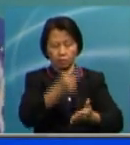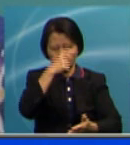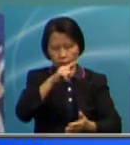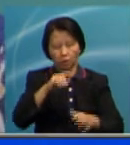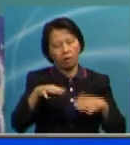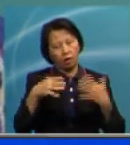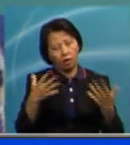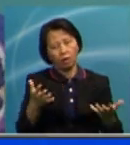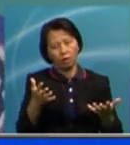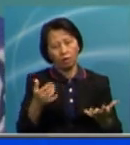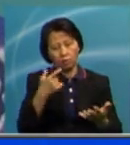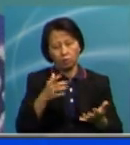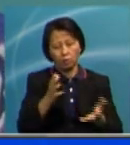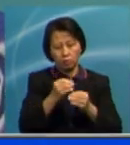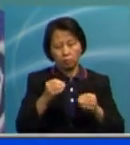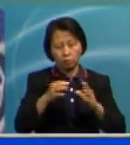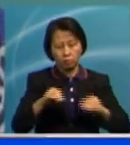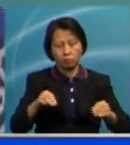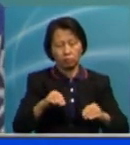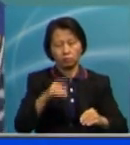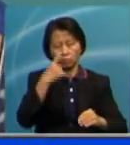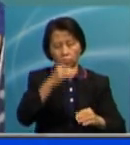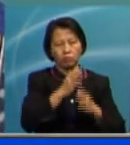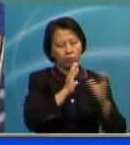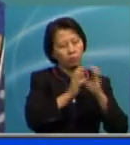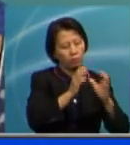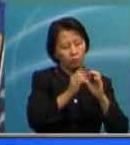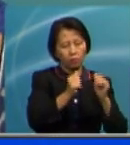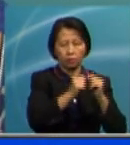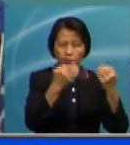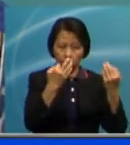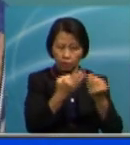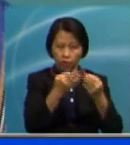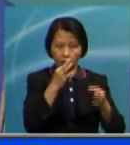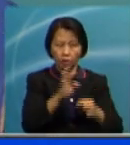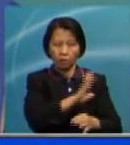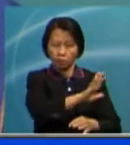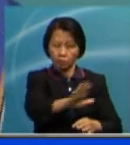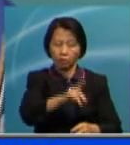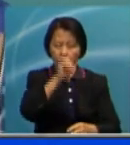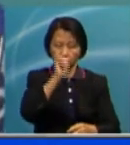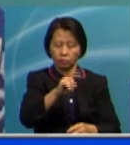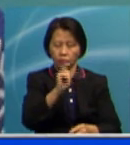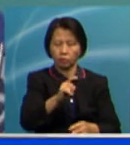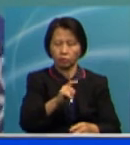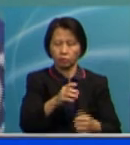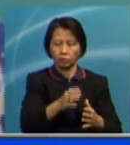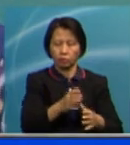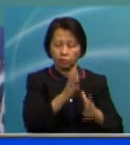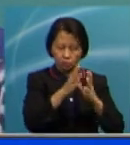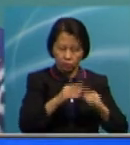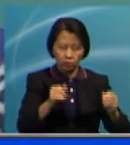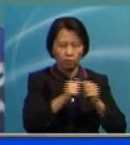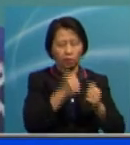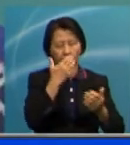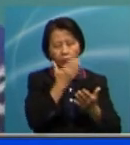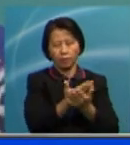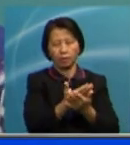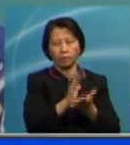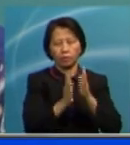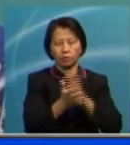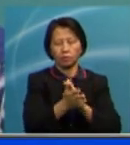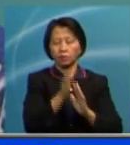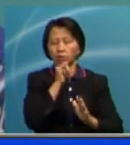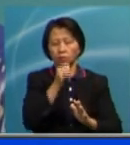Bagaimana memfasilitasi mereka bagaimana berkomunikasi dengan mereka karena mereka ini juga perlu ditangani dengan baik supaya